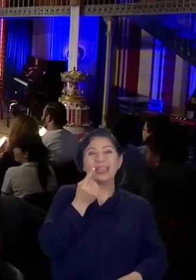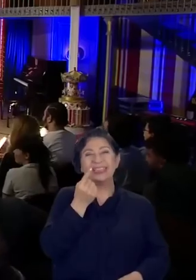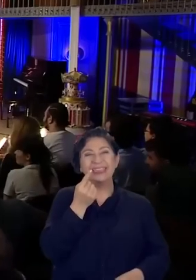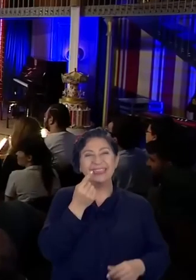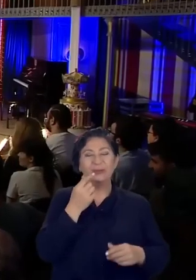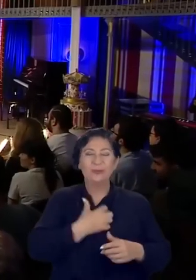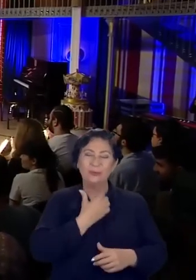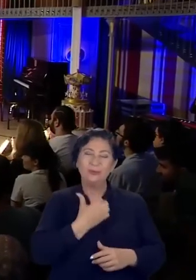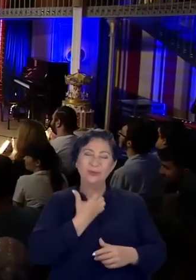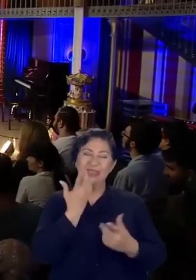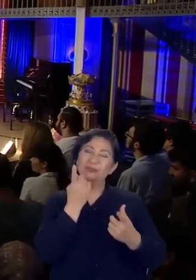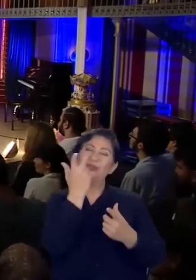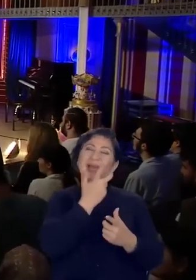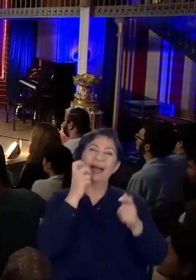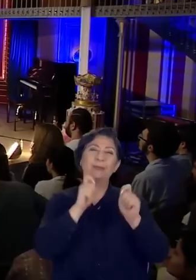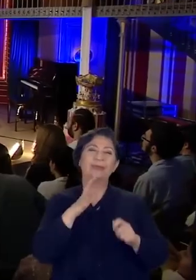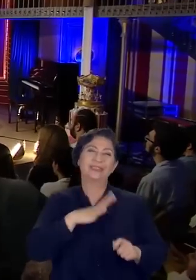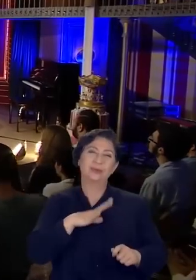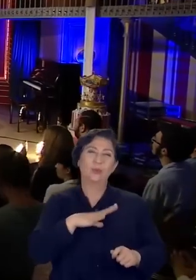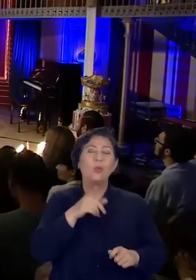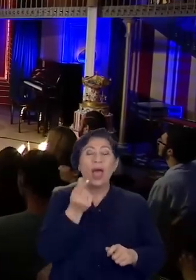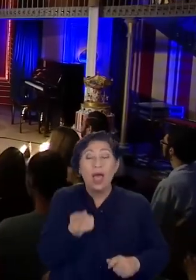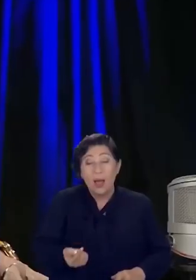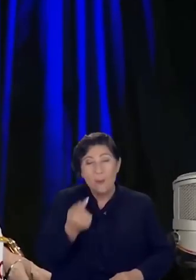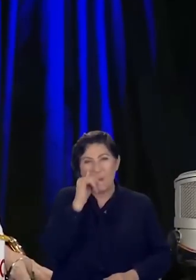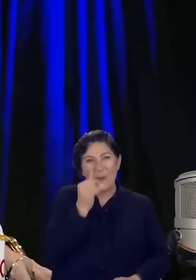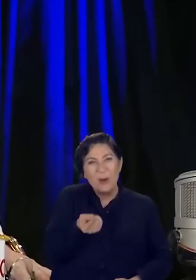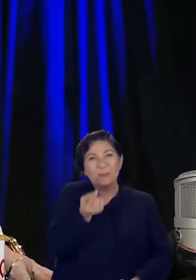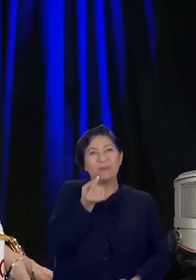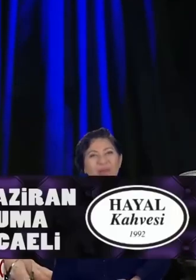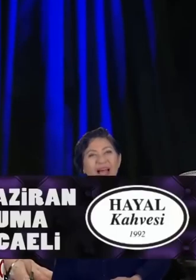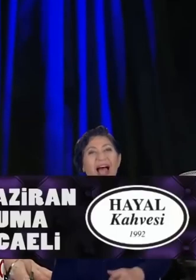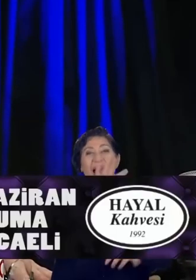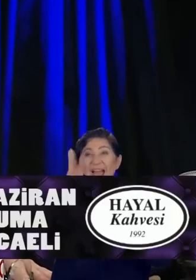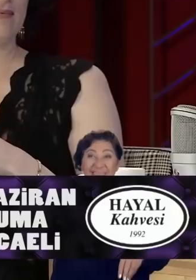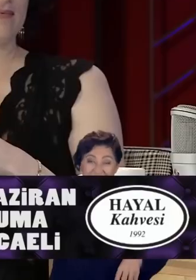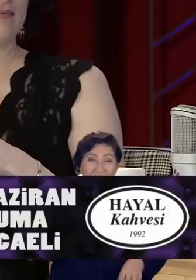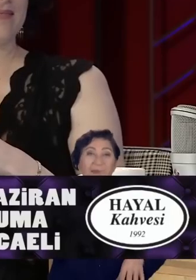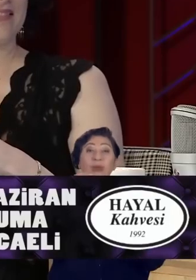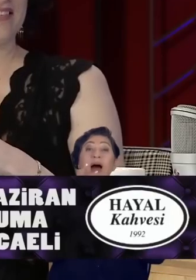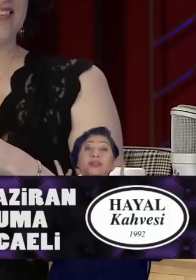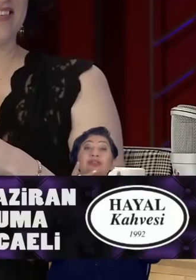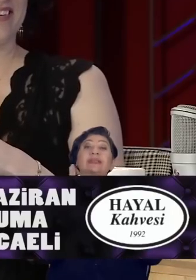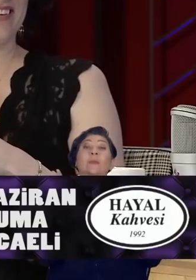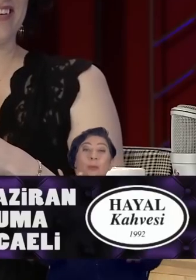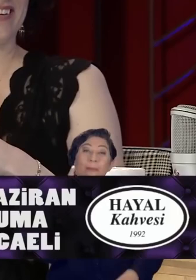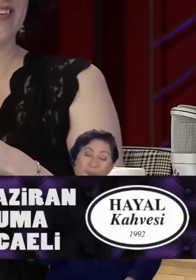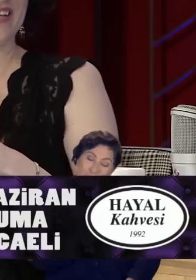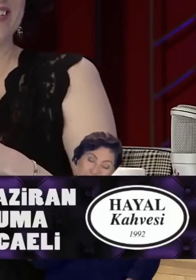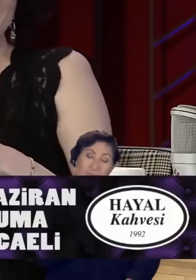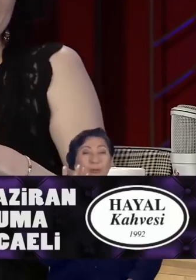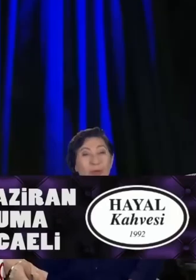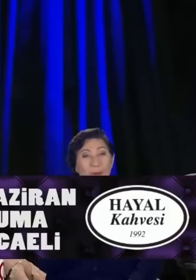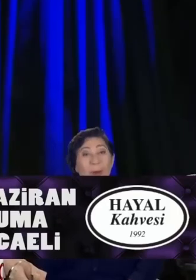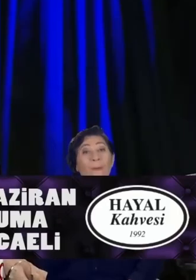diye bir şarkı yapmak istiyorum. Çünkü hemoroid çok zor bir konu hakikaten. Herkes de var, kimse açıklamıyor ve bir üzgünlük